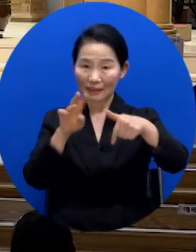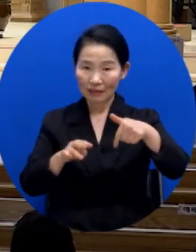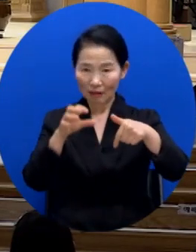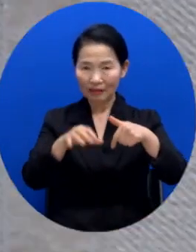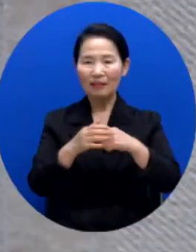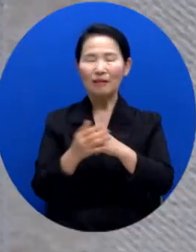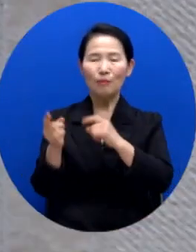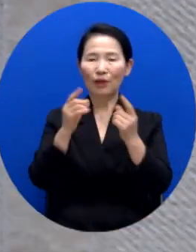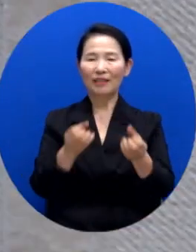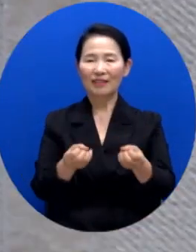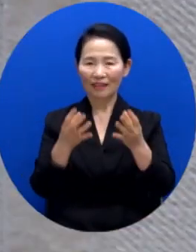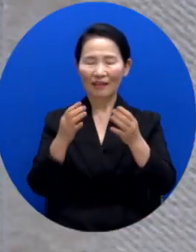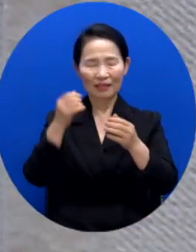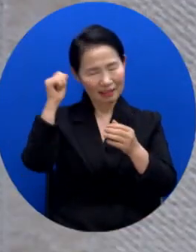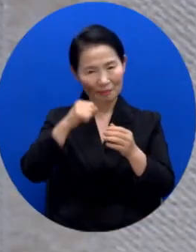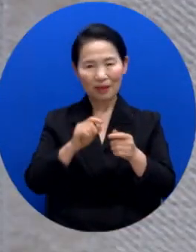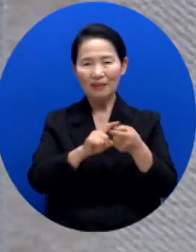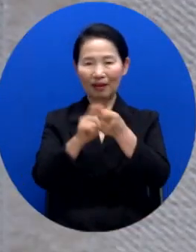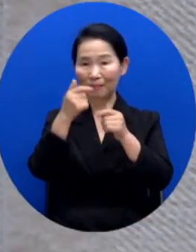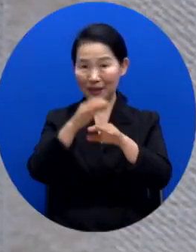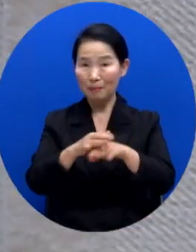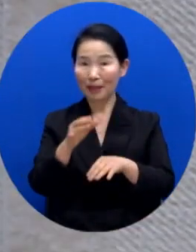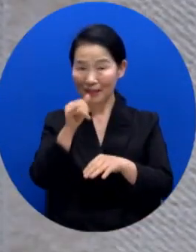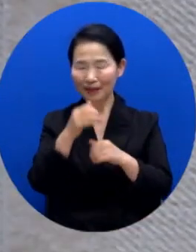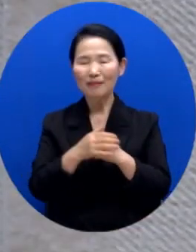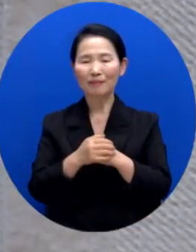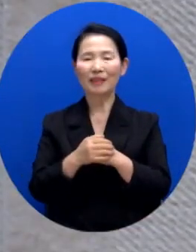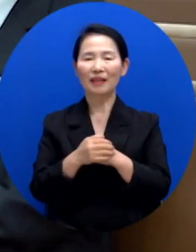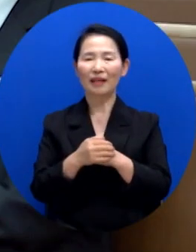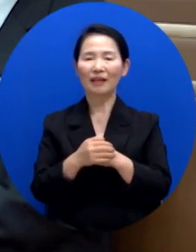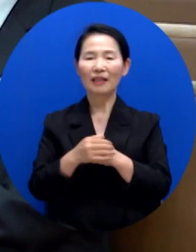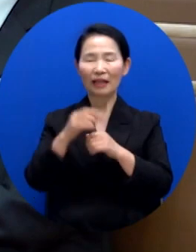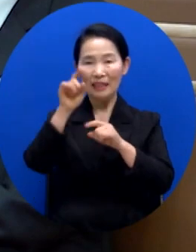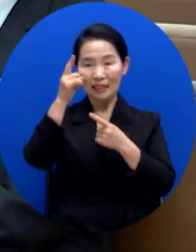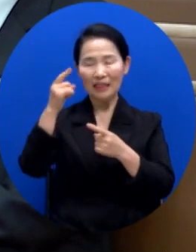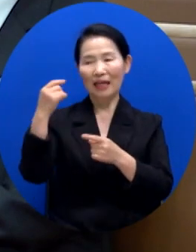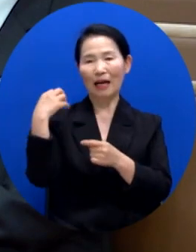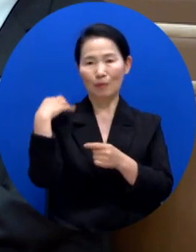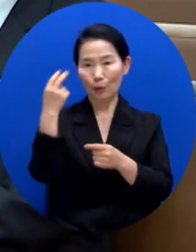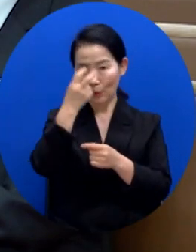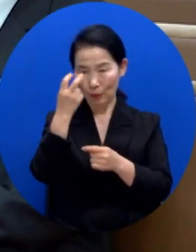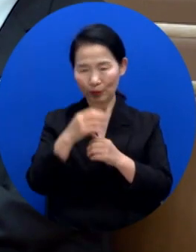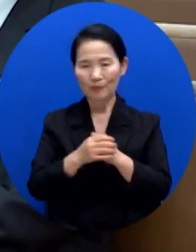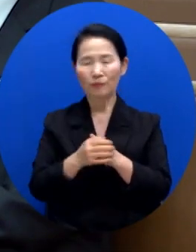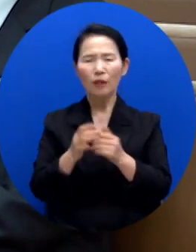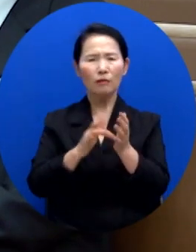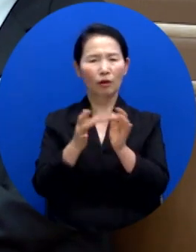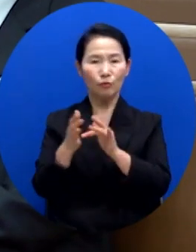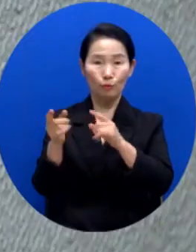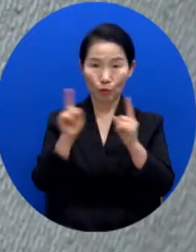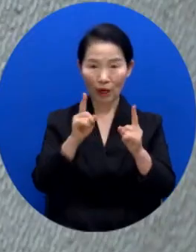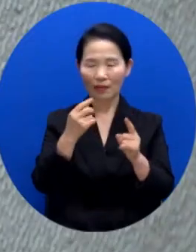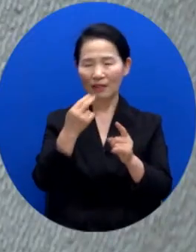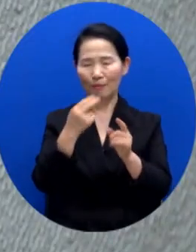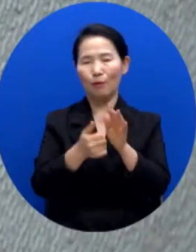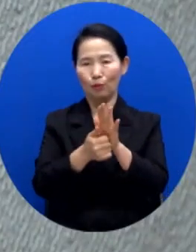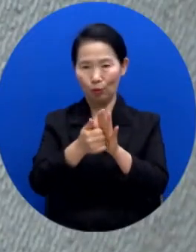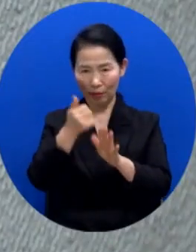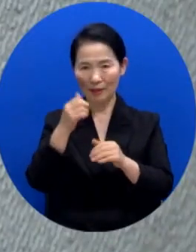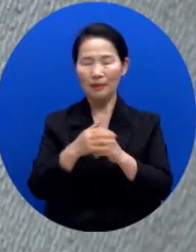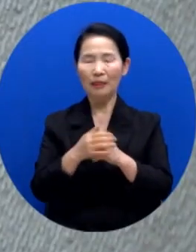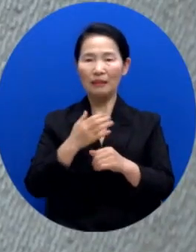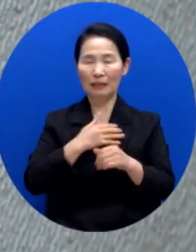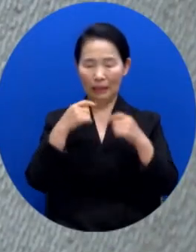연합예배 가 개최됐습니다 말씀의 전화 인천 제일교회 이규학 감독 인 예수 부활의 생명이 자 소망 이라며 나